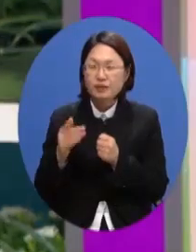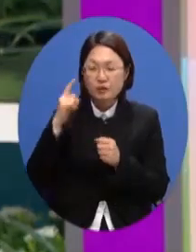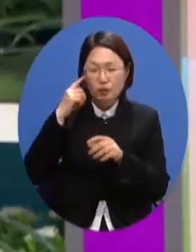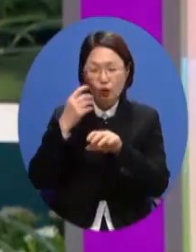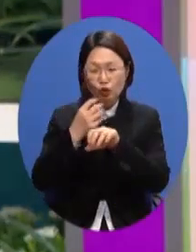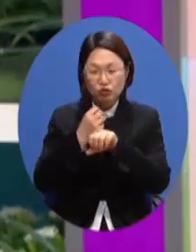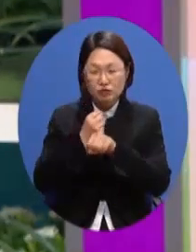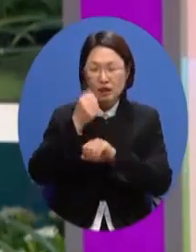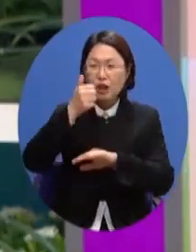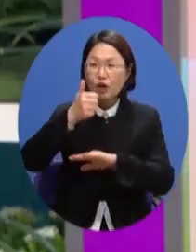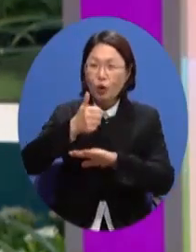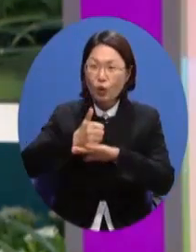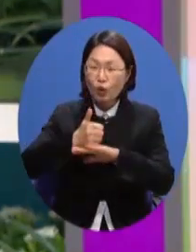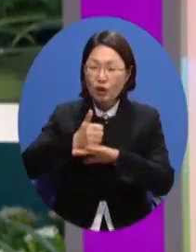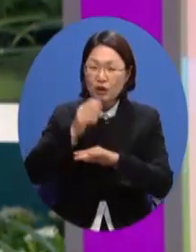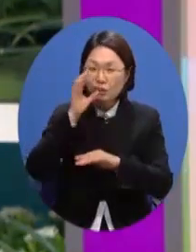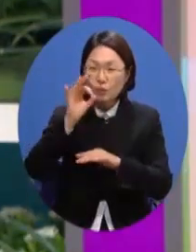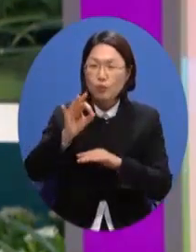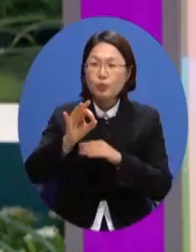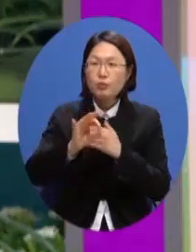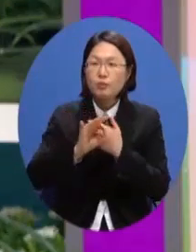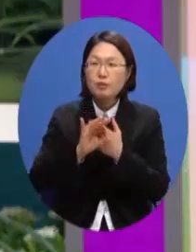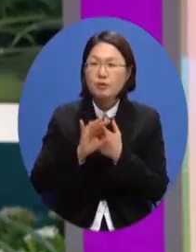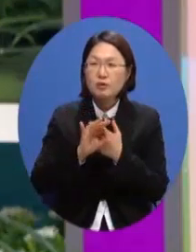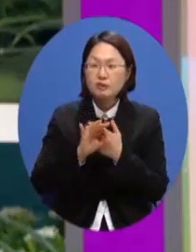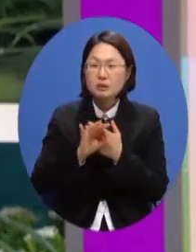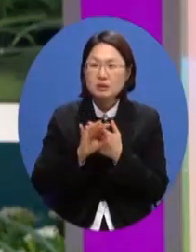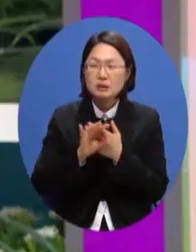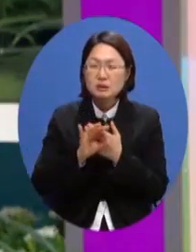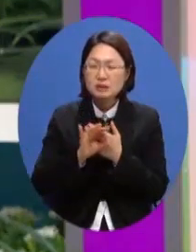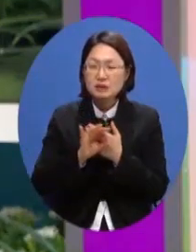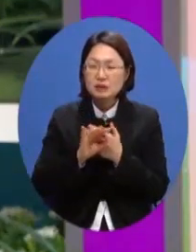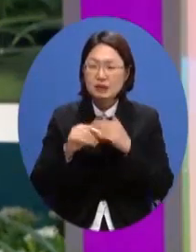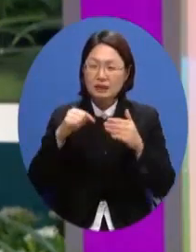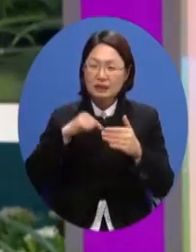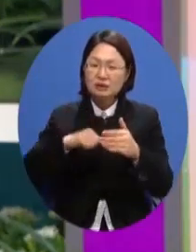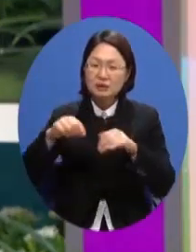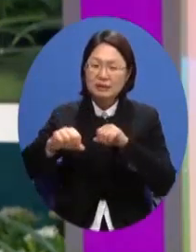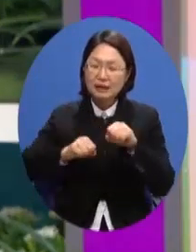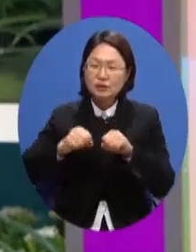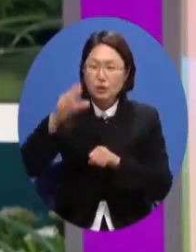연구자들이 연구 결과를 봤더니 이 내적 작동 모델이